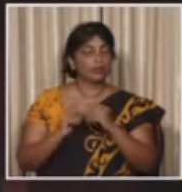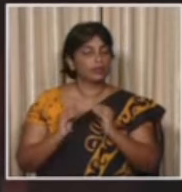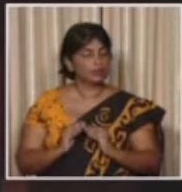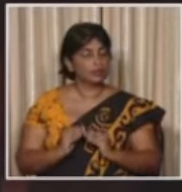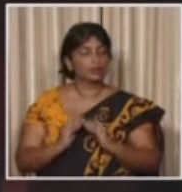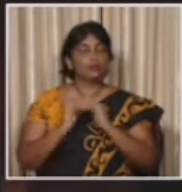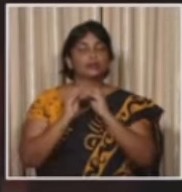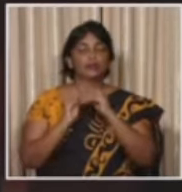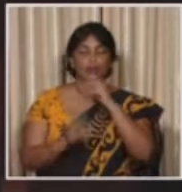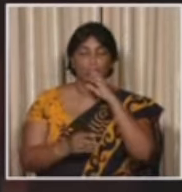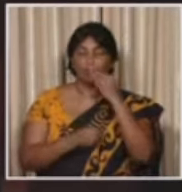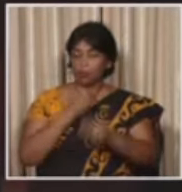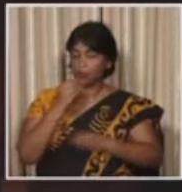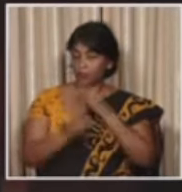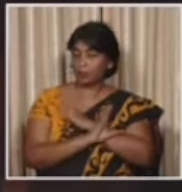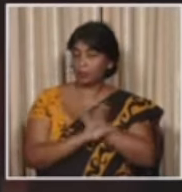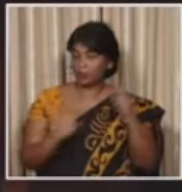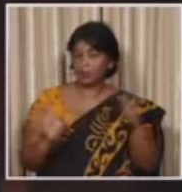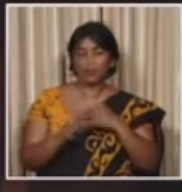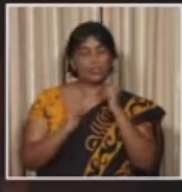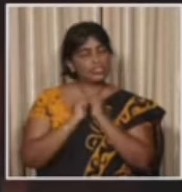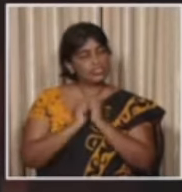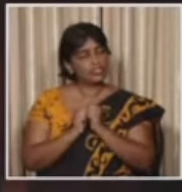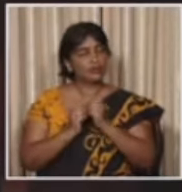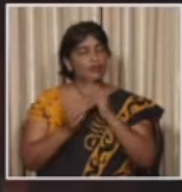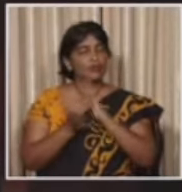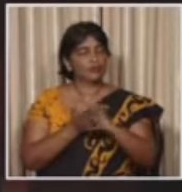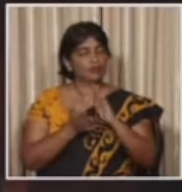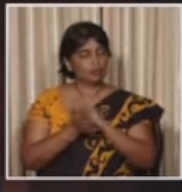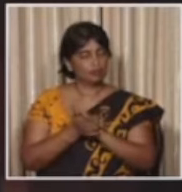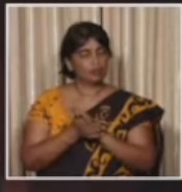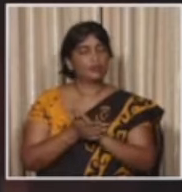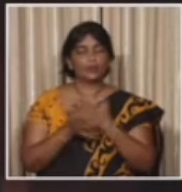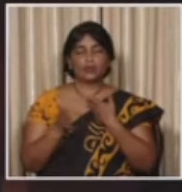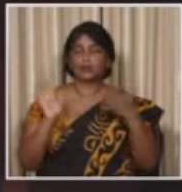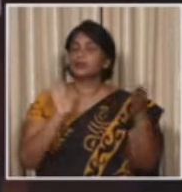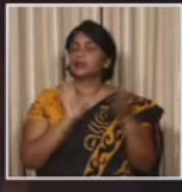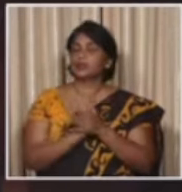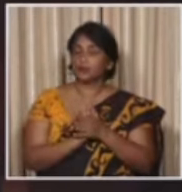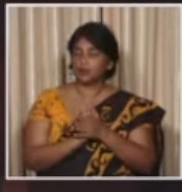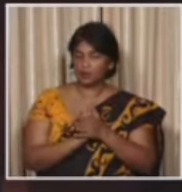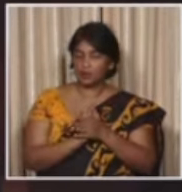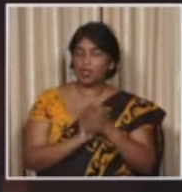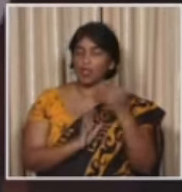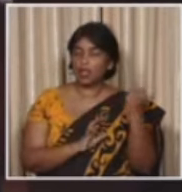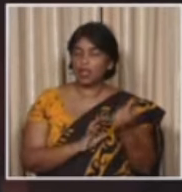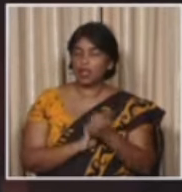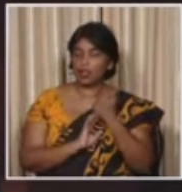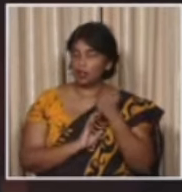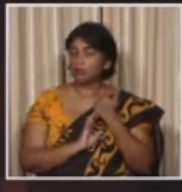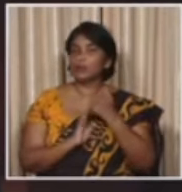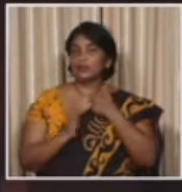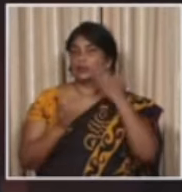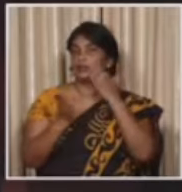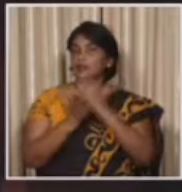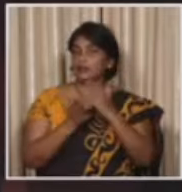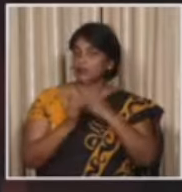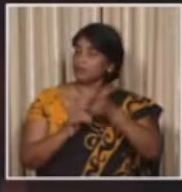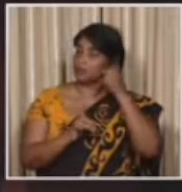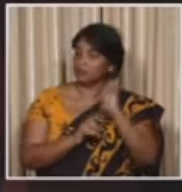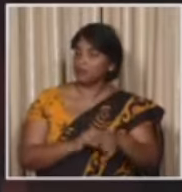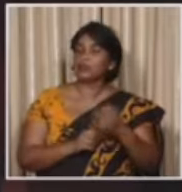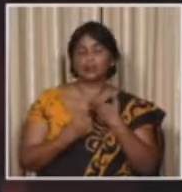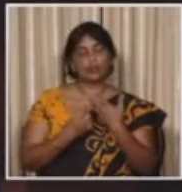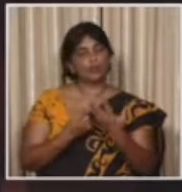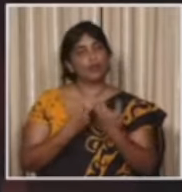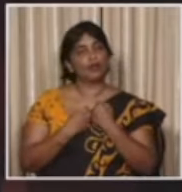සංවර්ධන නිෂ්පාදන සේවා ක්‍රියාවලියට එකතු කරන අලුත් සහන පැකේජයක් අනිවාර්යයෙන්ම